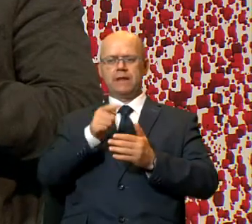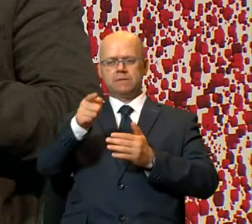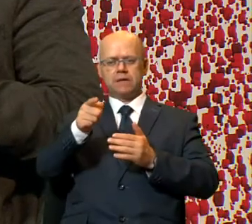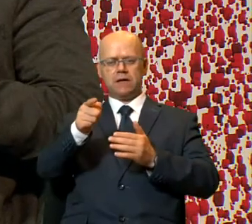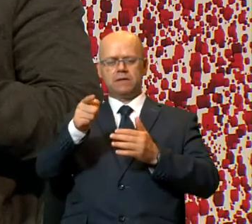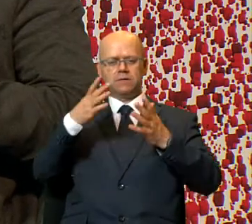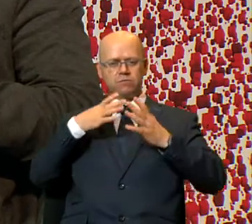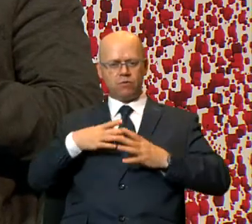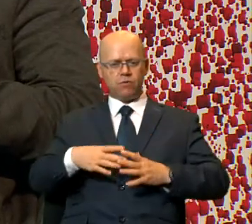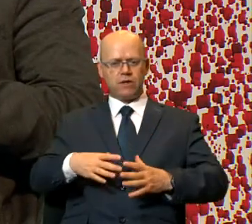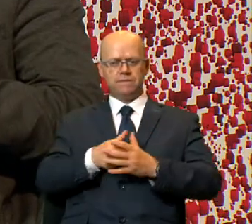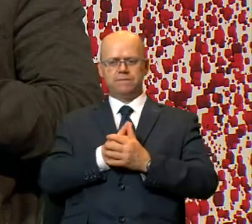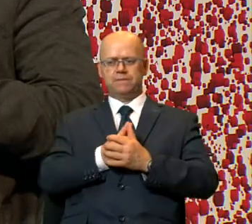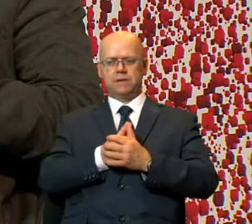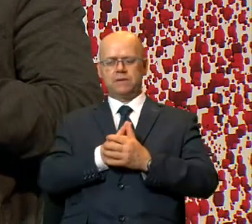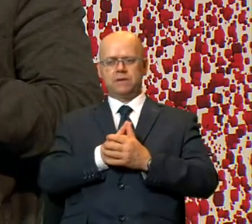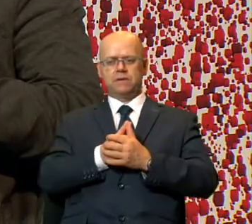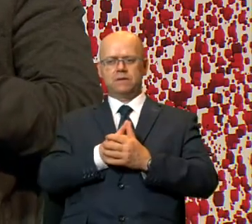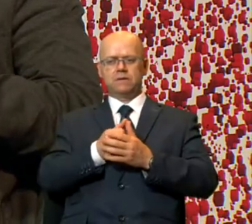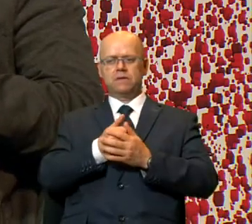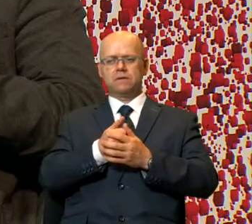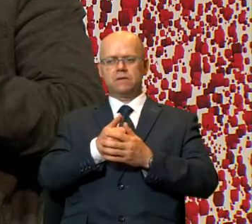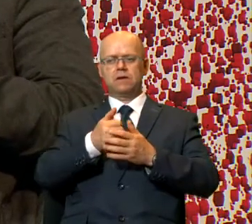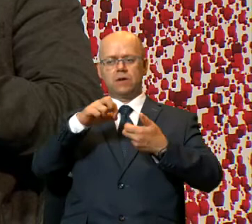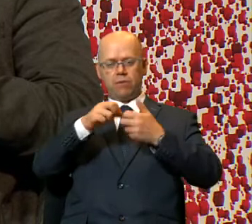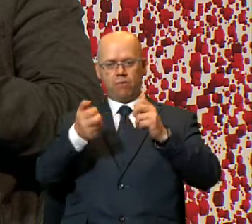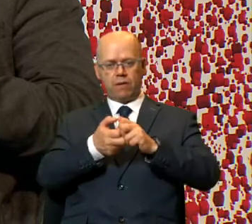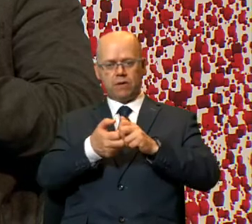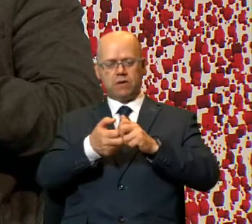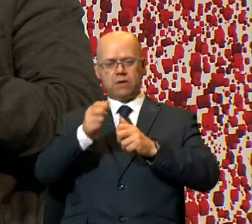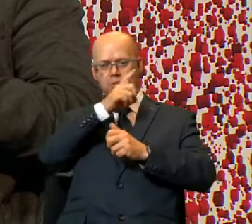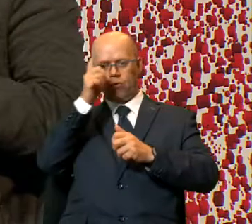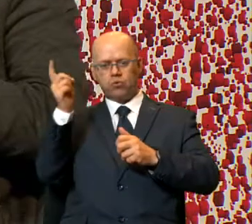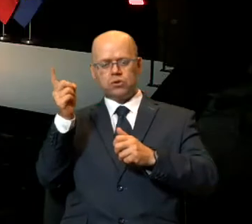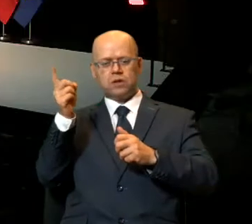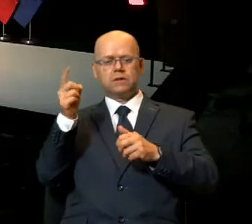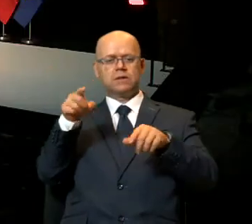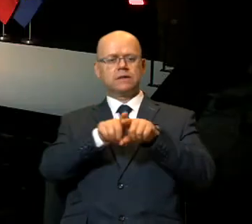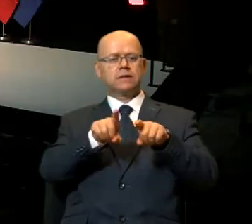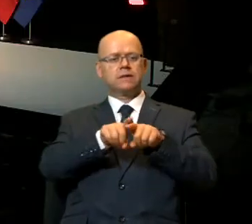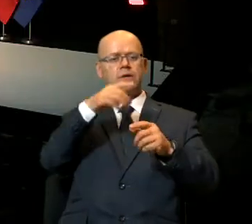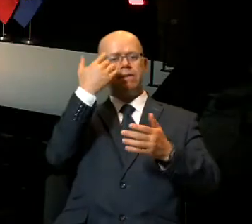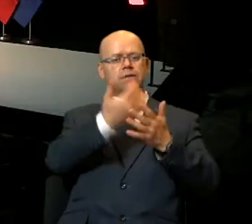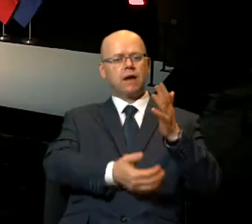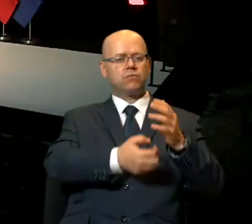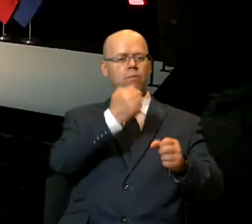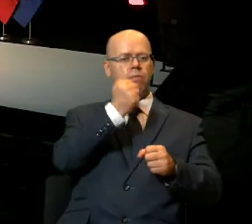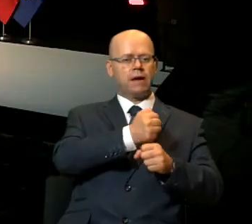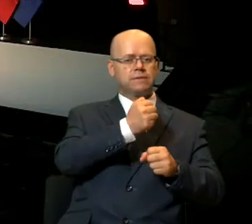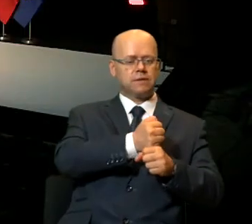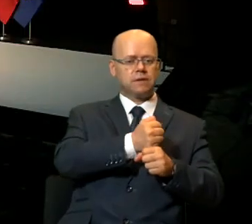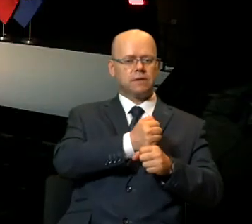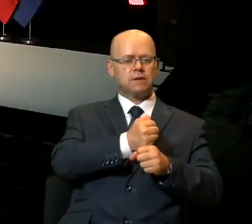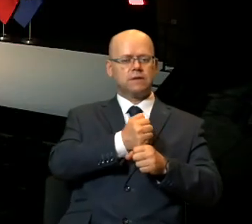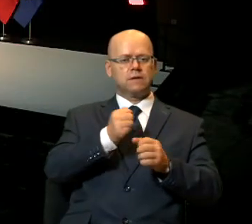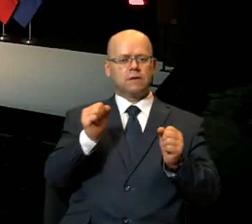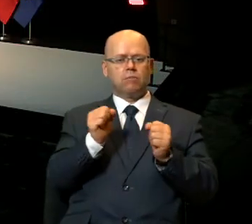spowolnienie stwarza nie tylko lęki, ale też problemy, ponieważ ludzie tracą zatrudnienie i obawiają się